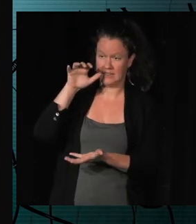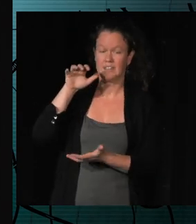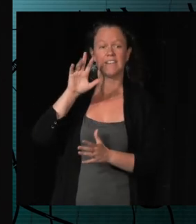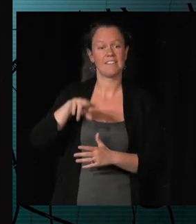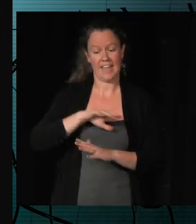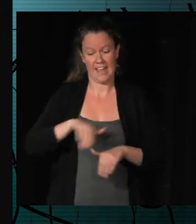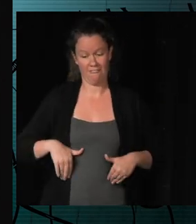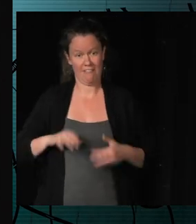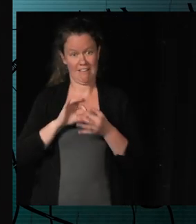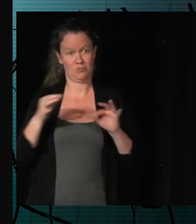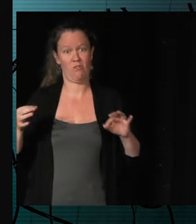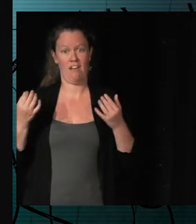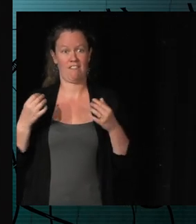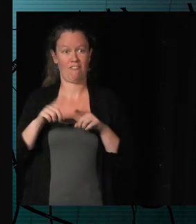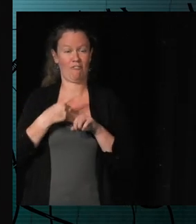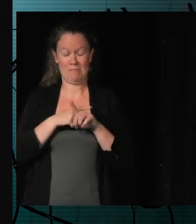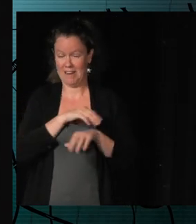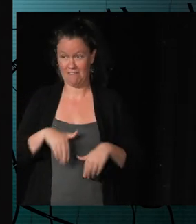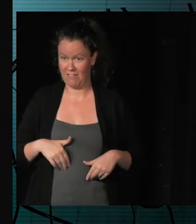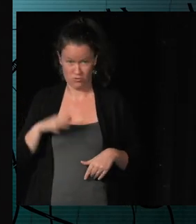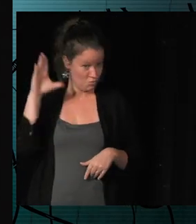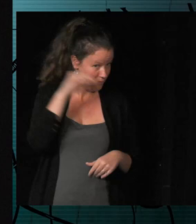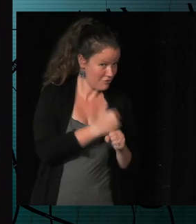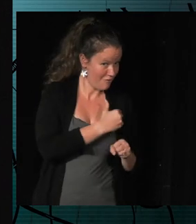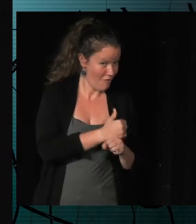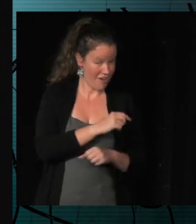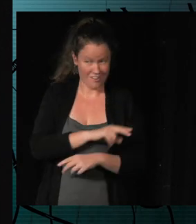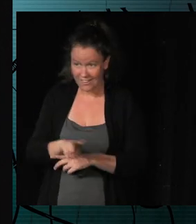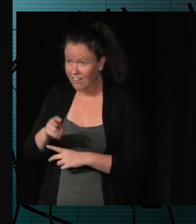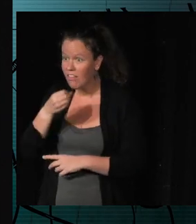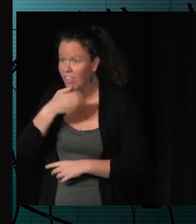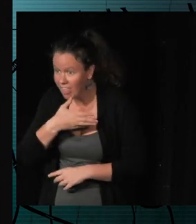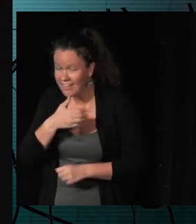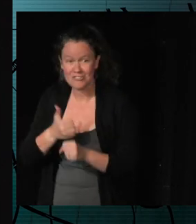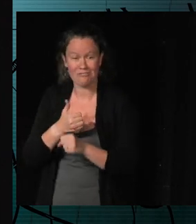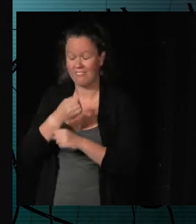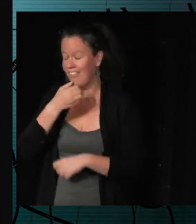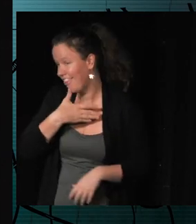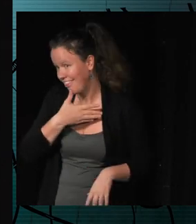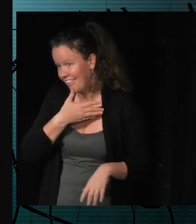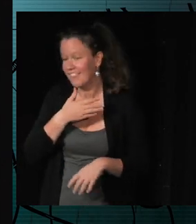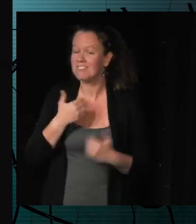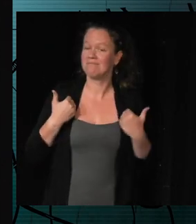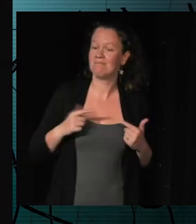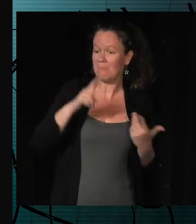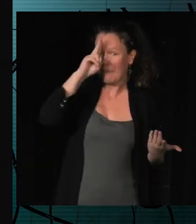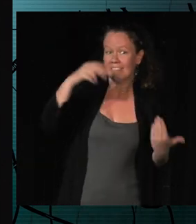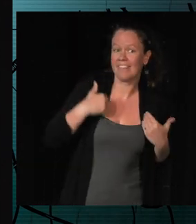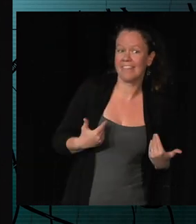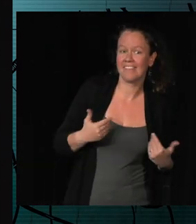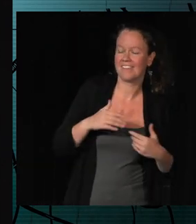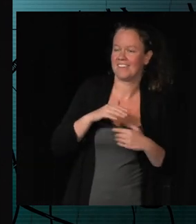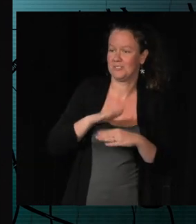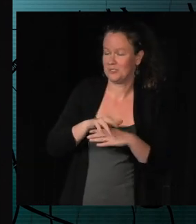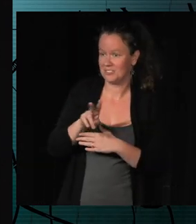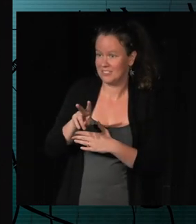je ahi donc vraiment c'est et pourtant je suis pas bête vraiment je je loin d'être bête d'ailleurs mais ouais